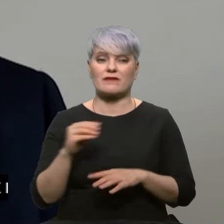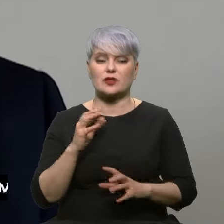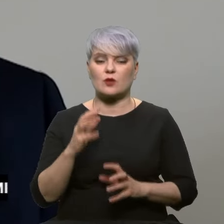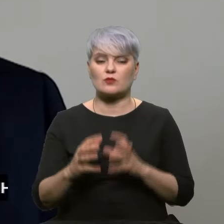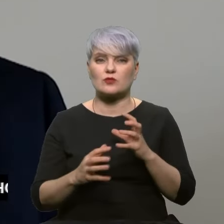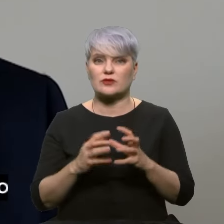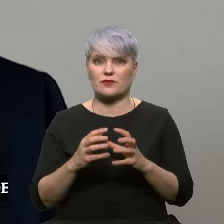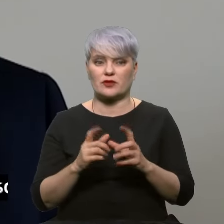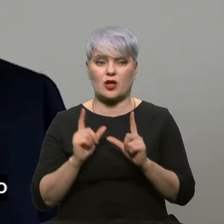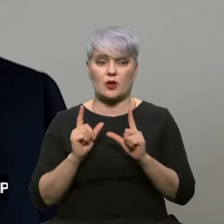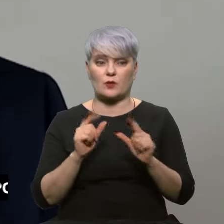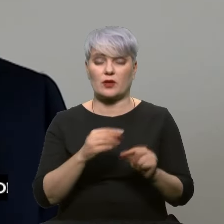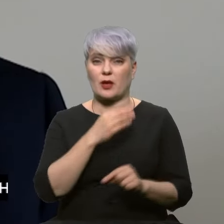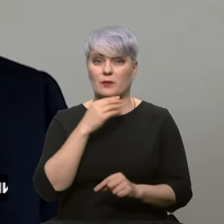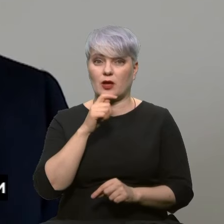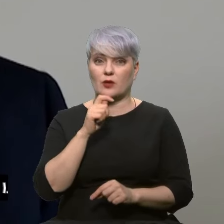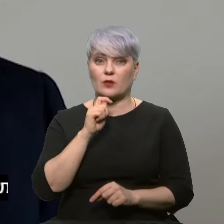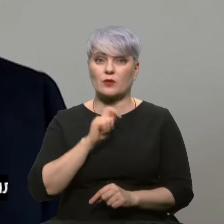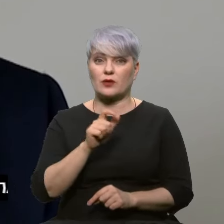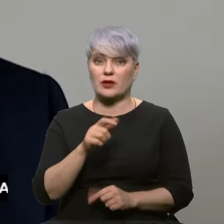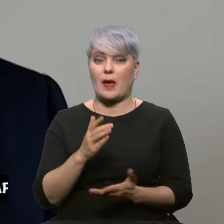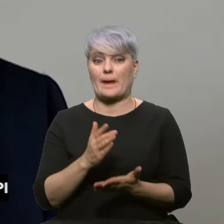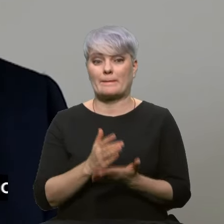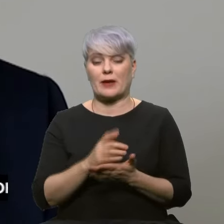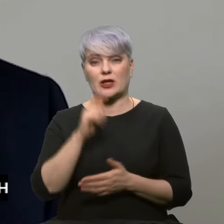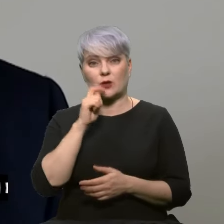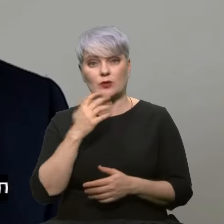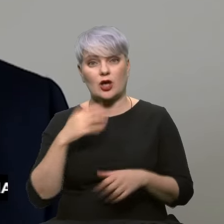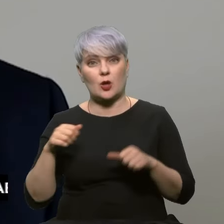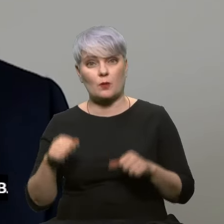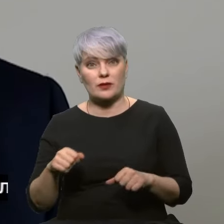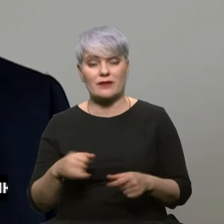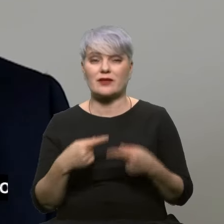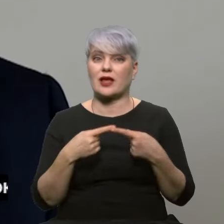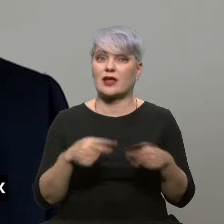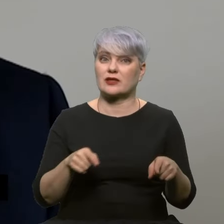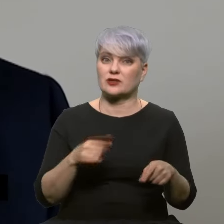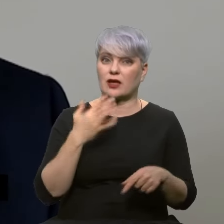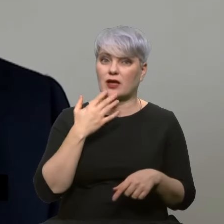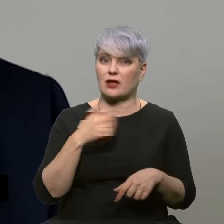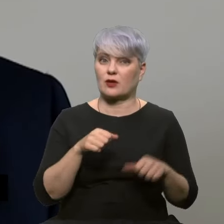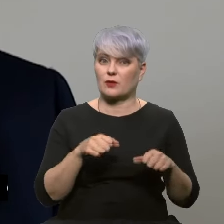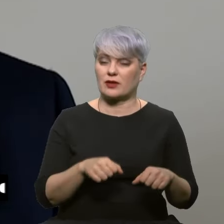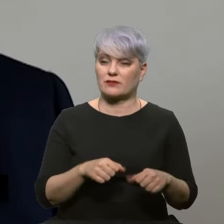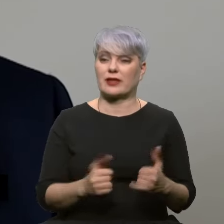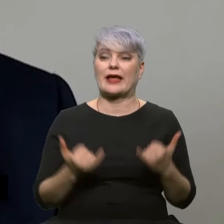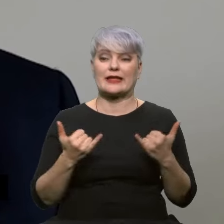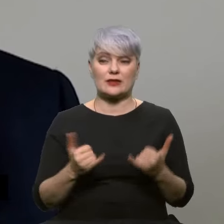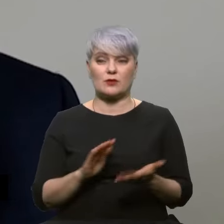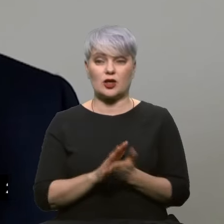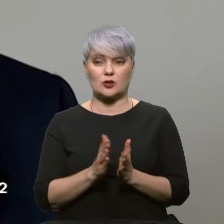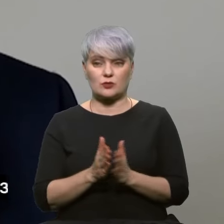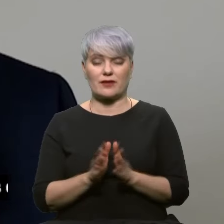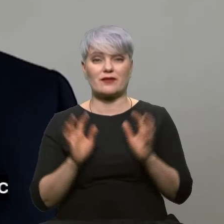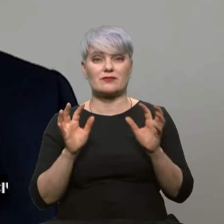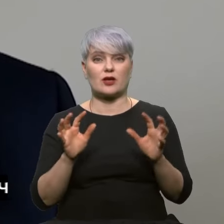які мають і українське громадянство, але також мають громадянство другої країни. І тепер ситуація з